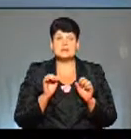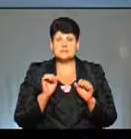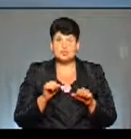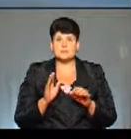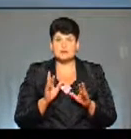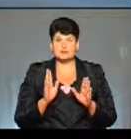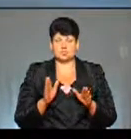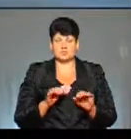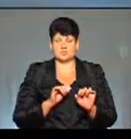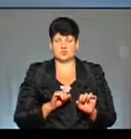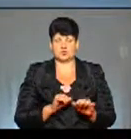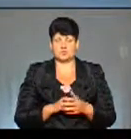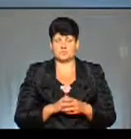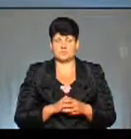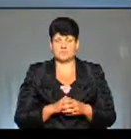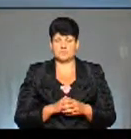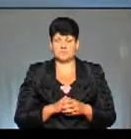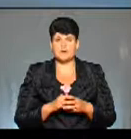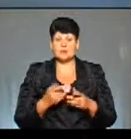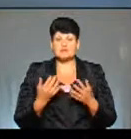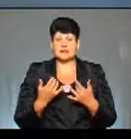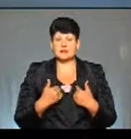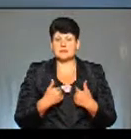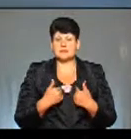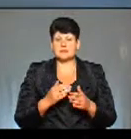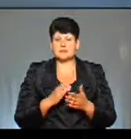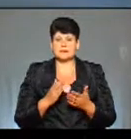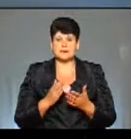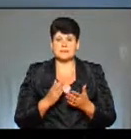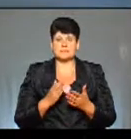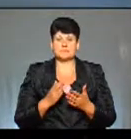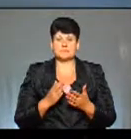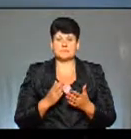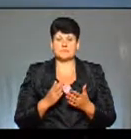будемо відстоювати, розумієте? Так що, оскільки ми не, ну, якби в наші